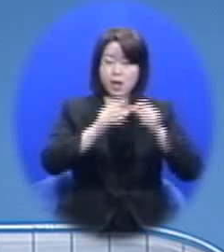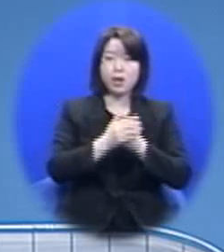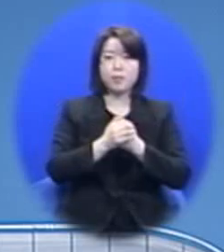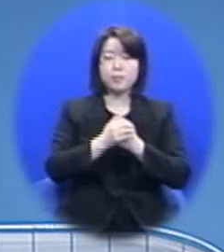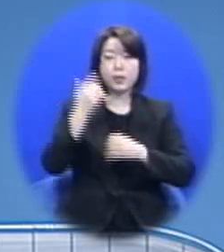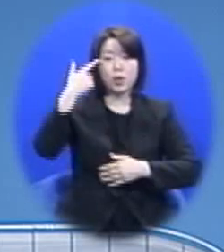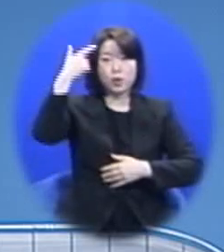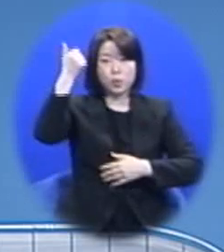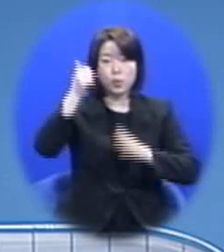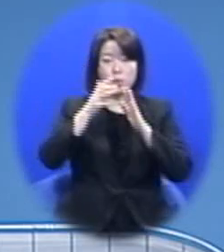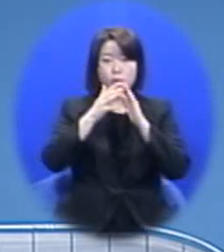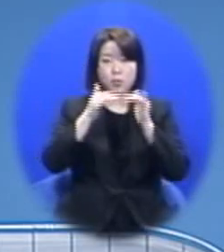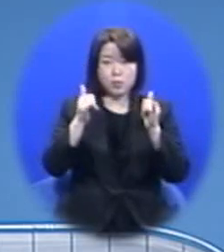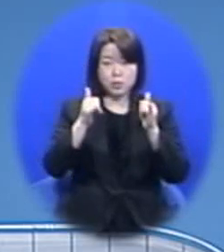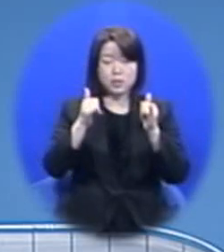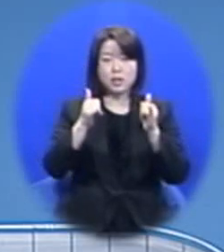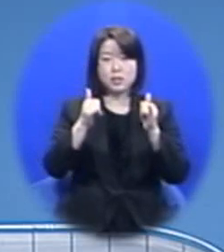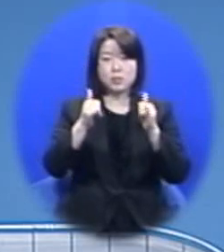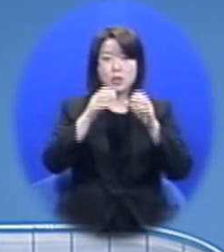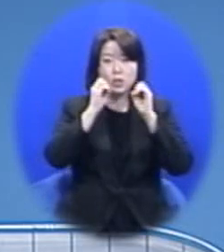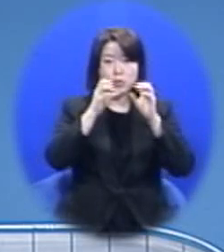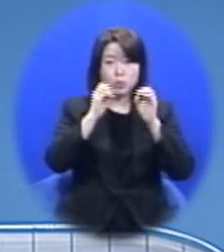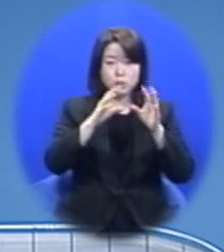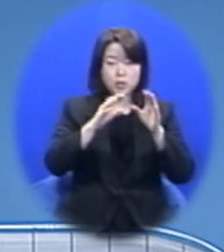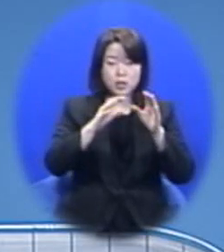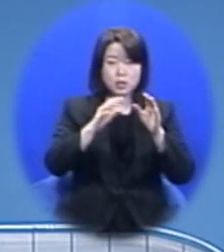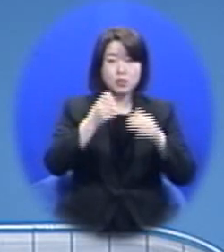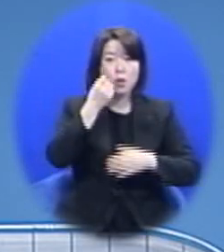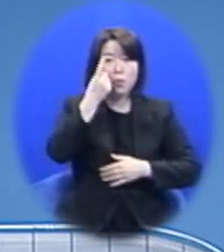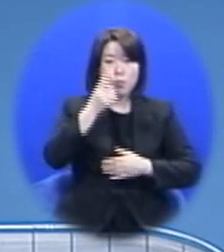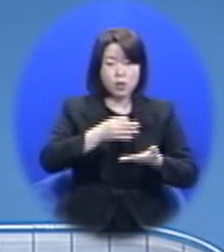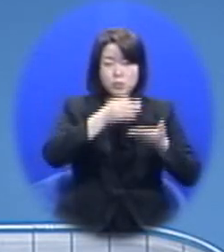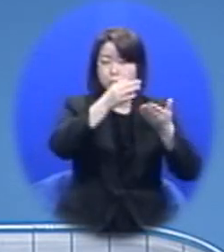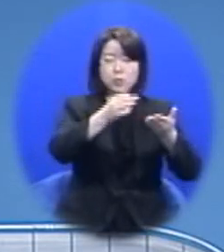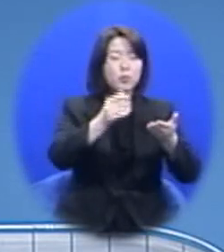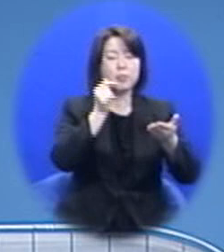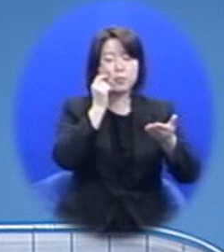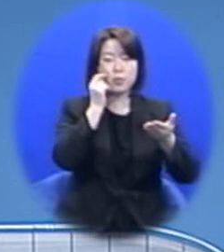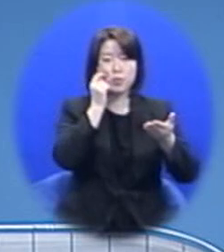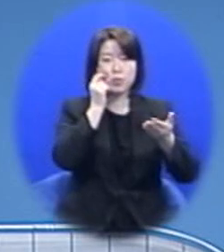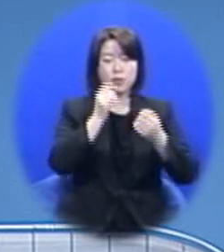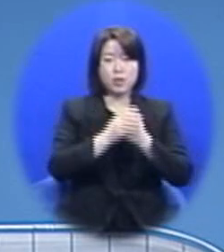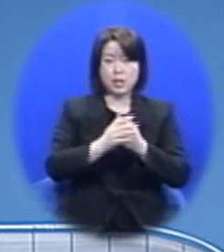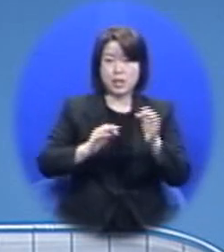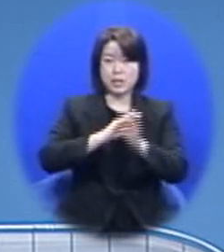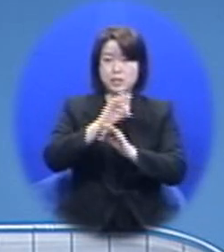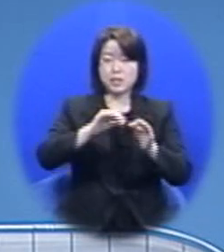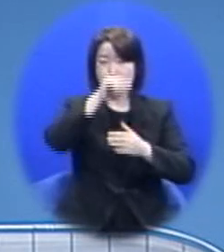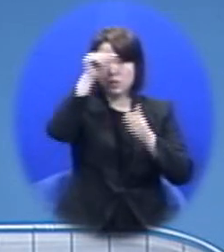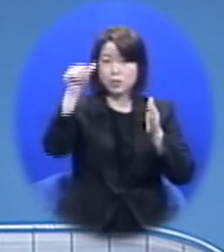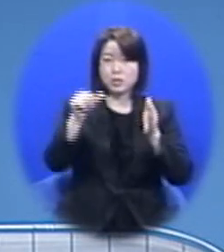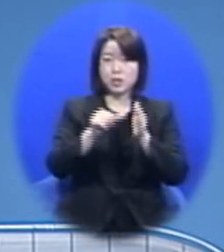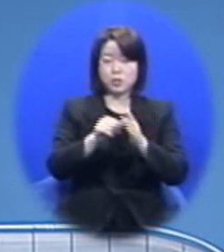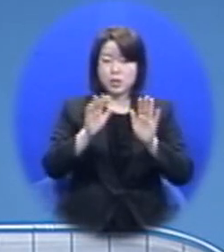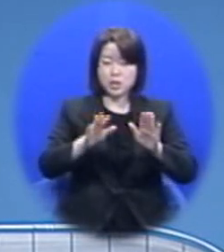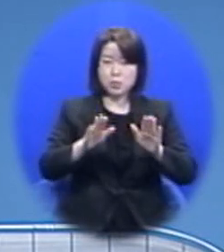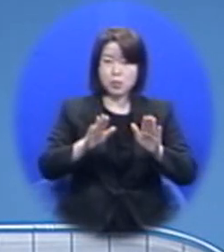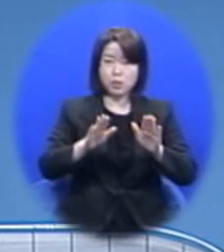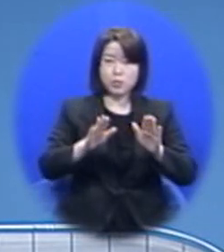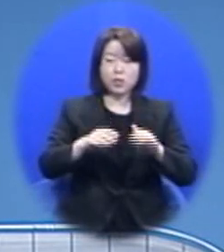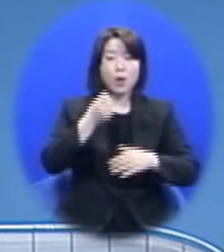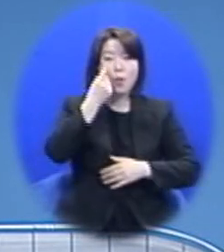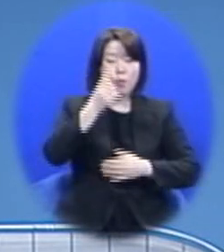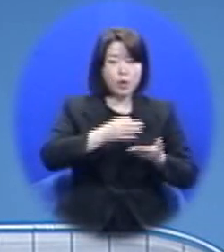교회 목사님, 전도사님들 사례비를 드릴 돈이 없는 거예요. 재정장로님이 이번 달 사례비가